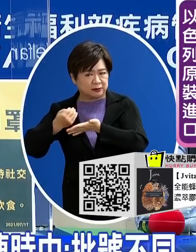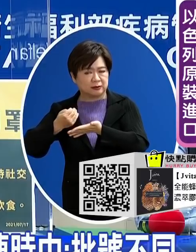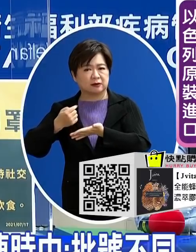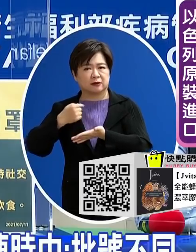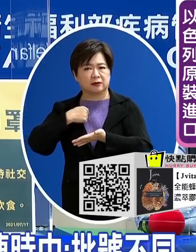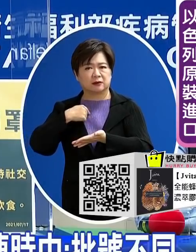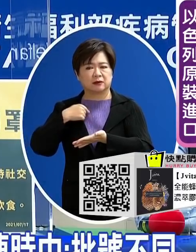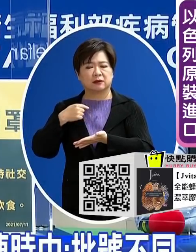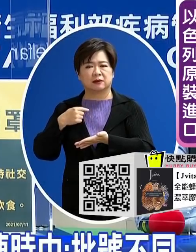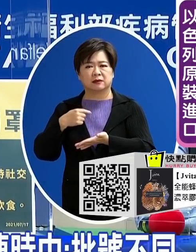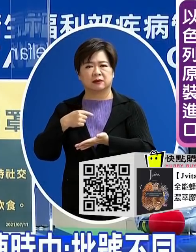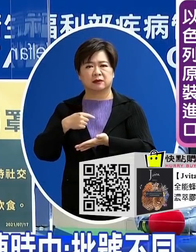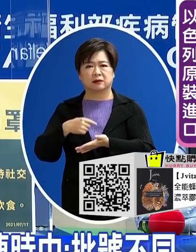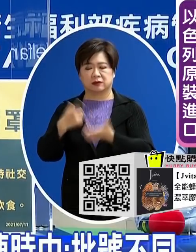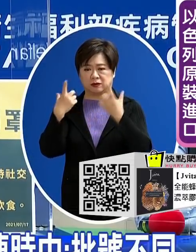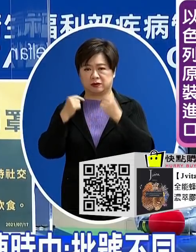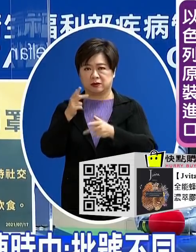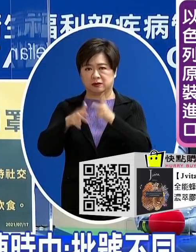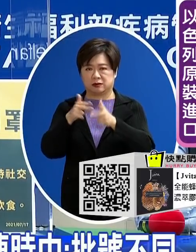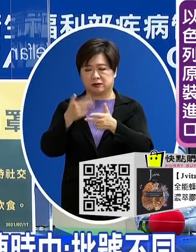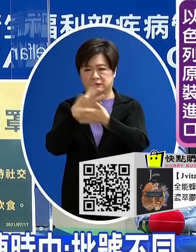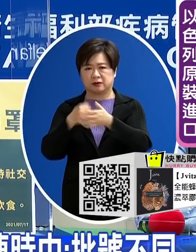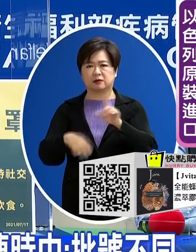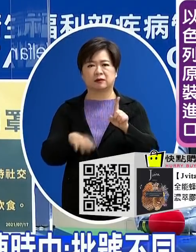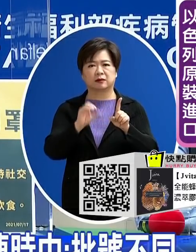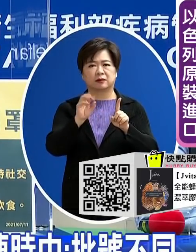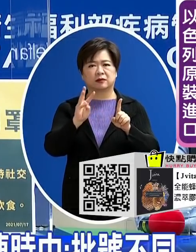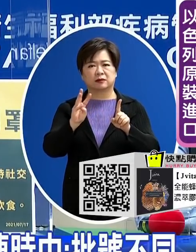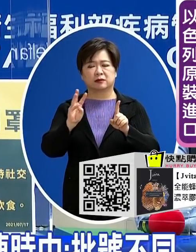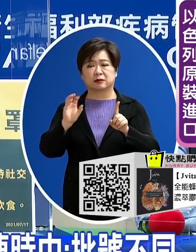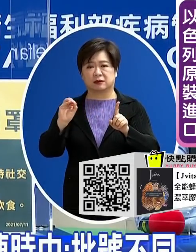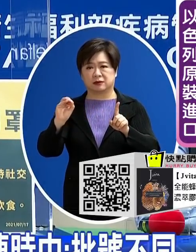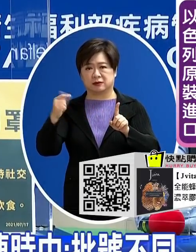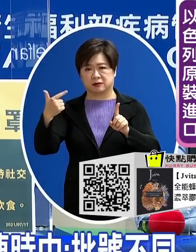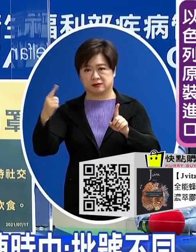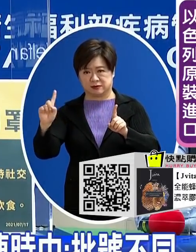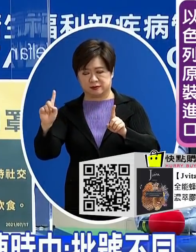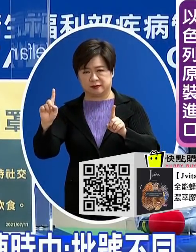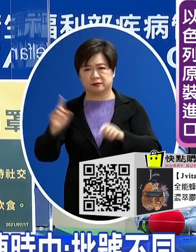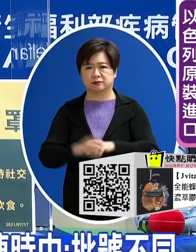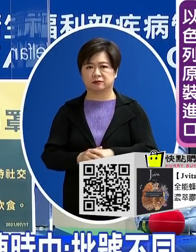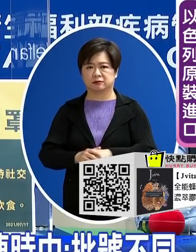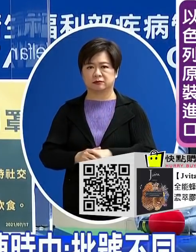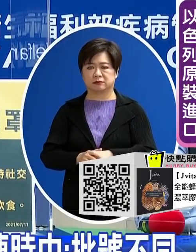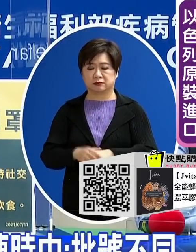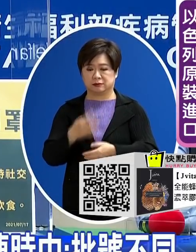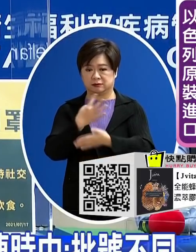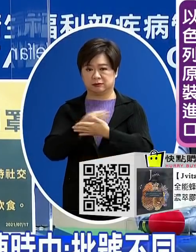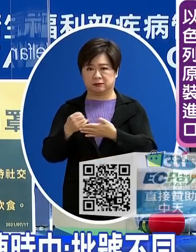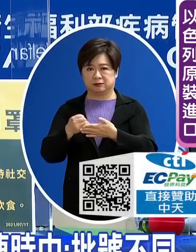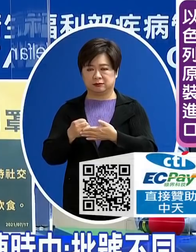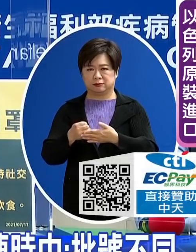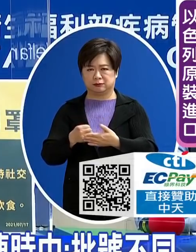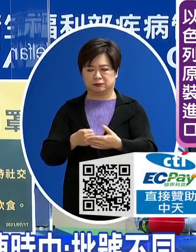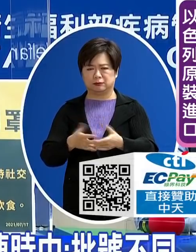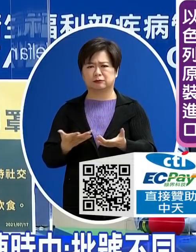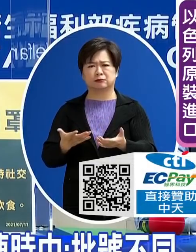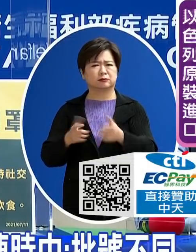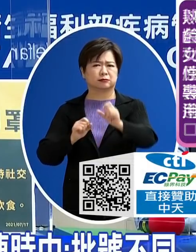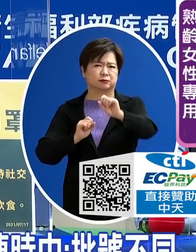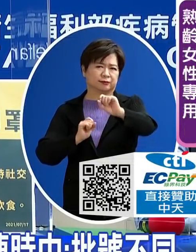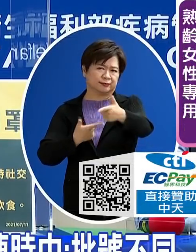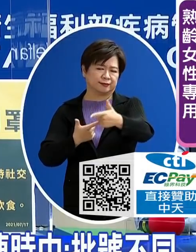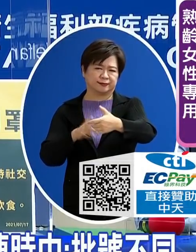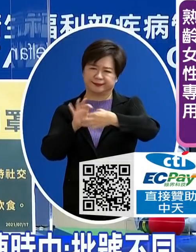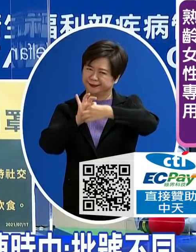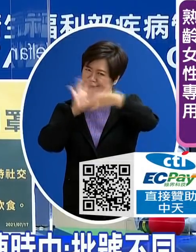用的原厂的批号是103061，好，所以跟那个批号是完全无关，完